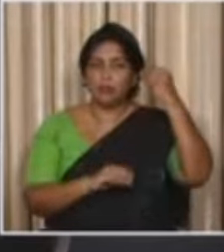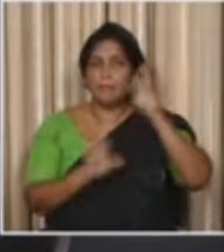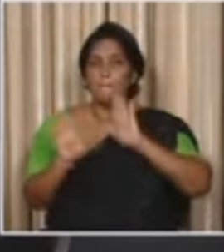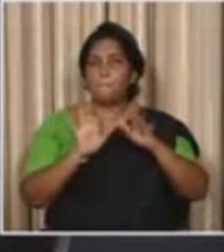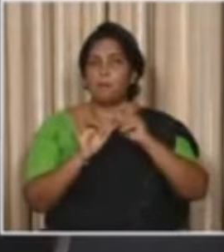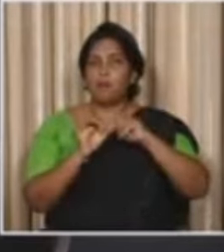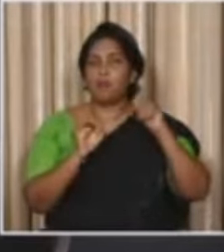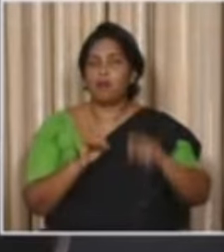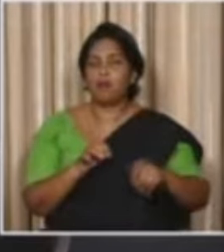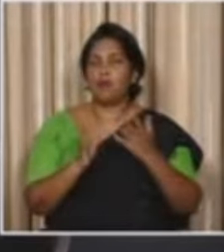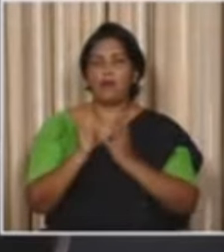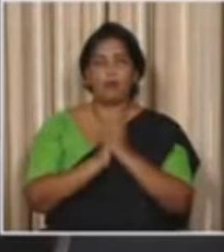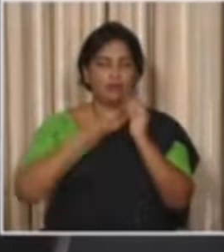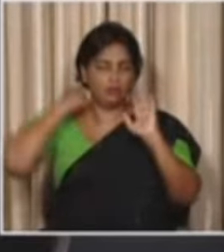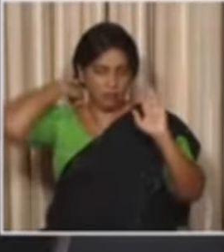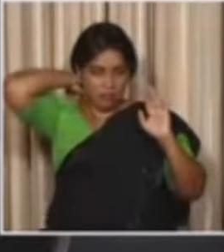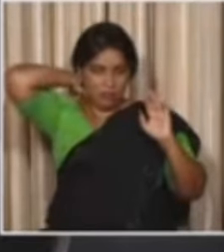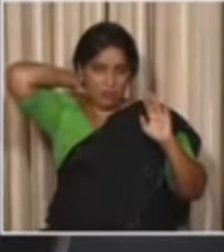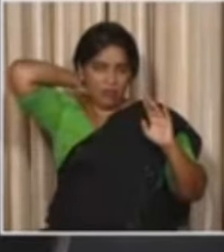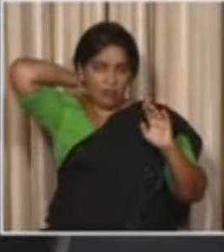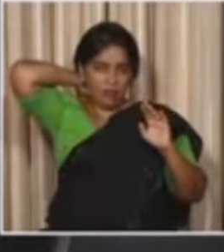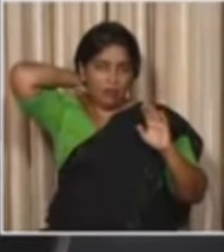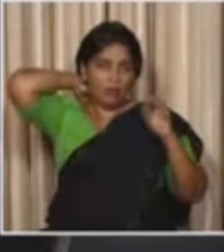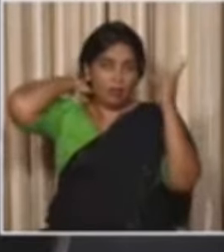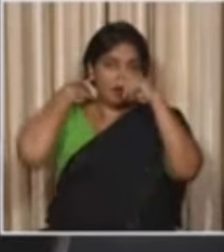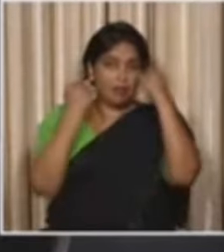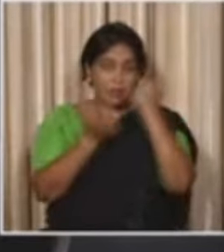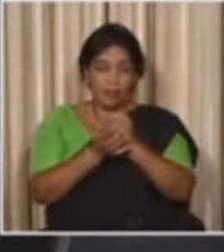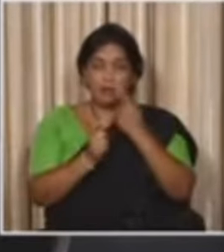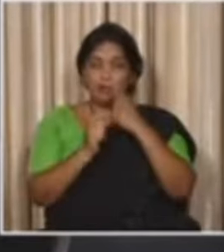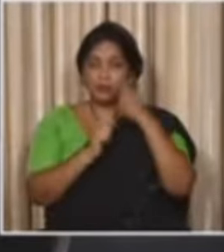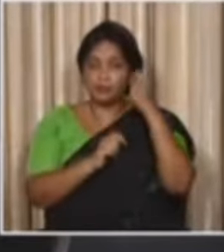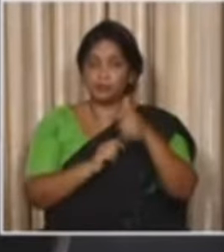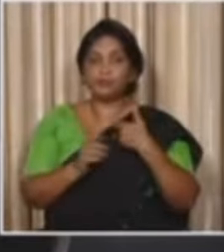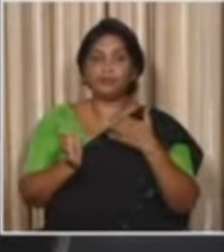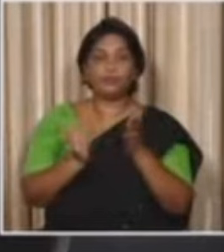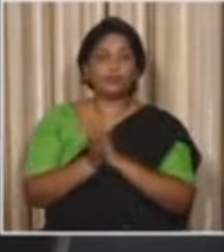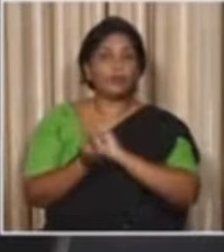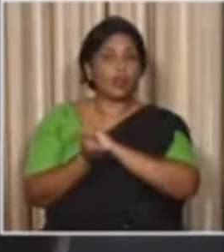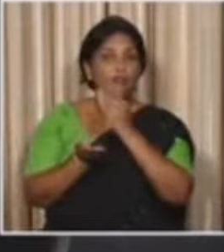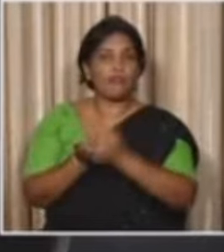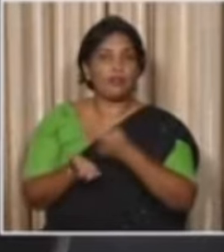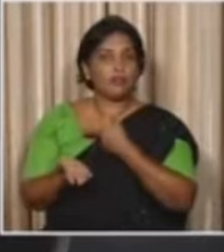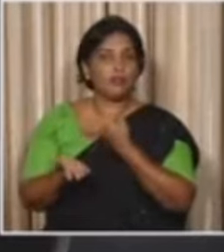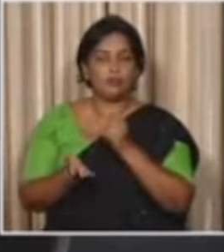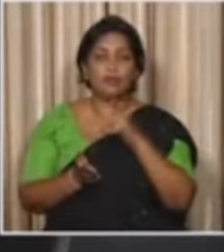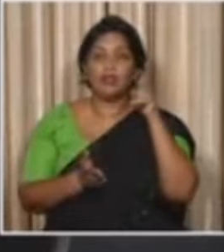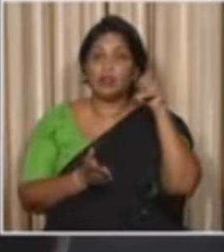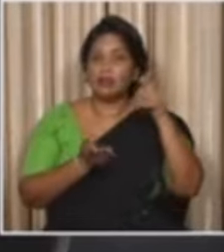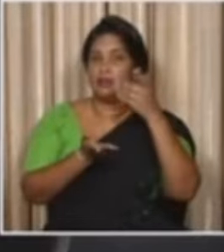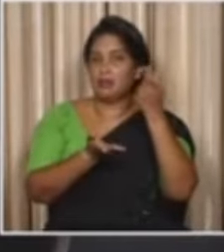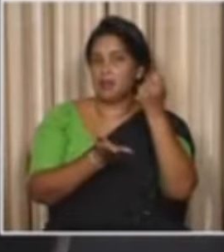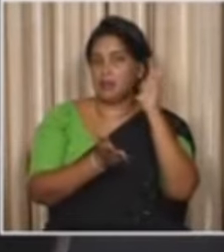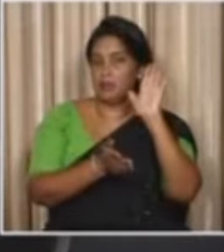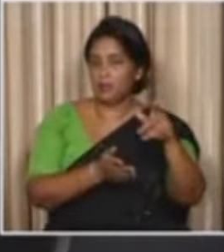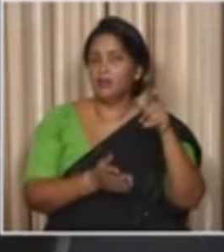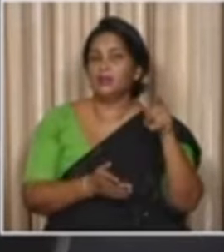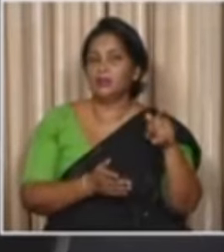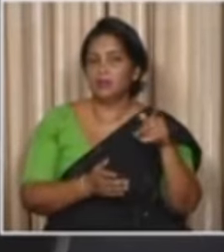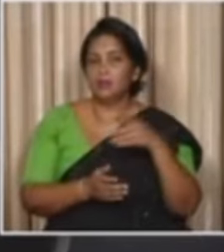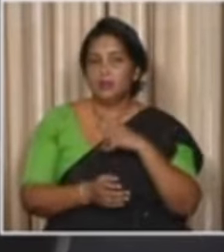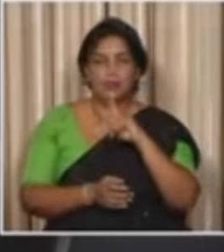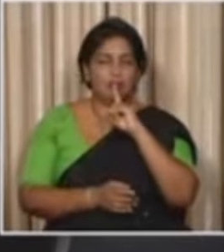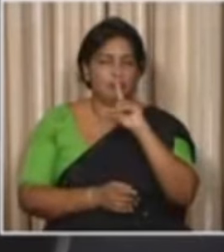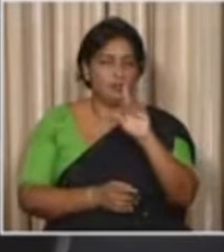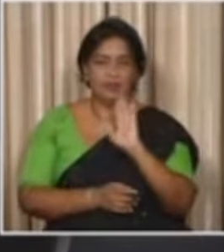ඒක තීරණය කරන්න අයිතියක් තියෙනවා. හැබැයි මහා බැංකුවේ මේ පඩි ගෙවන්නේ අපේ ඒකාබද්ධ අරමුදලෙන් නෙවෙයි. ඔවුන්ගේ ගිණුමෙන්. ඒ නිසා මම මේ කියන්න